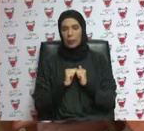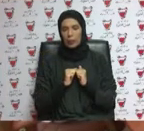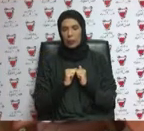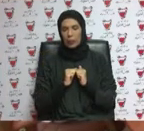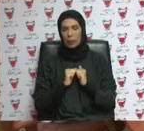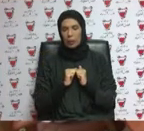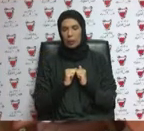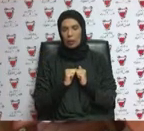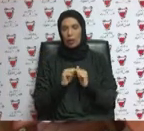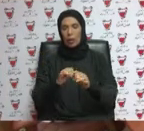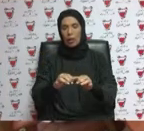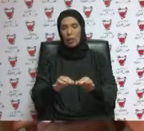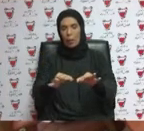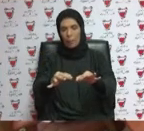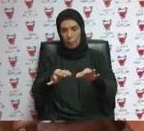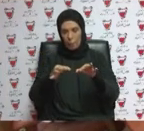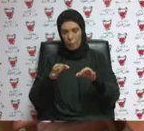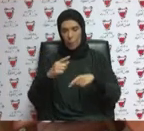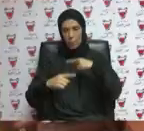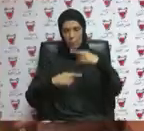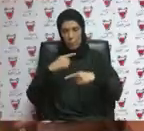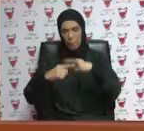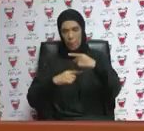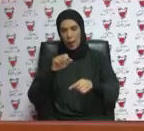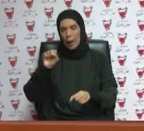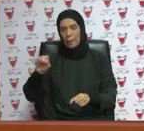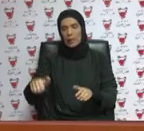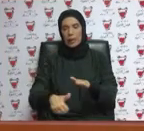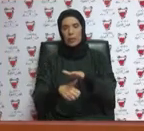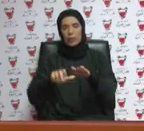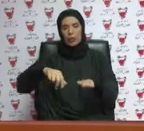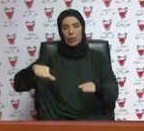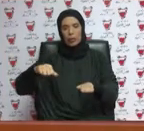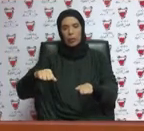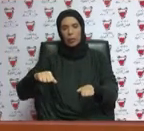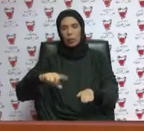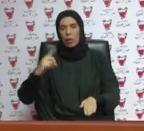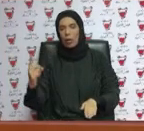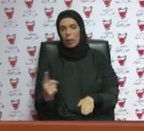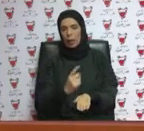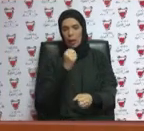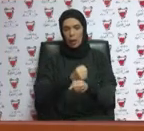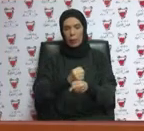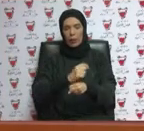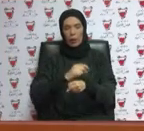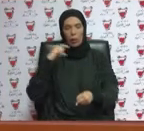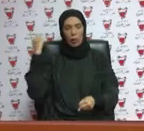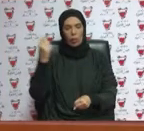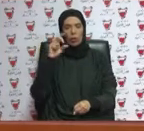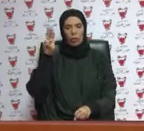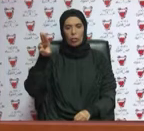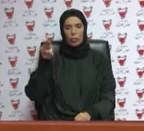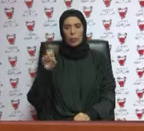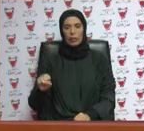الاهتمام الكبير والحرص المستمر من لدن سموه لتوحيد الجهود الدولية والأممية